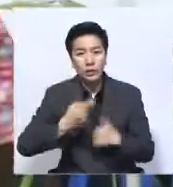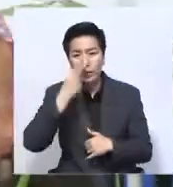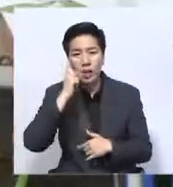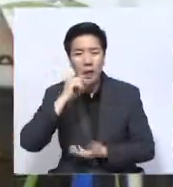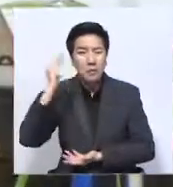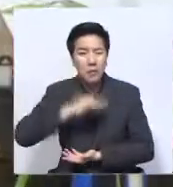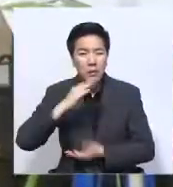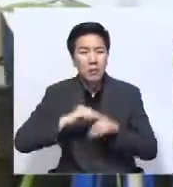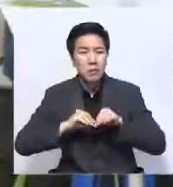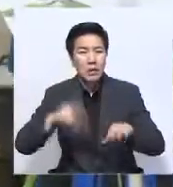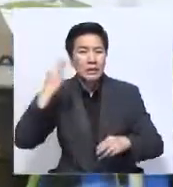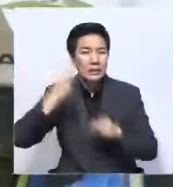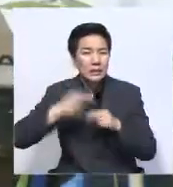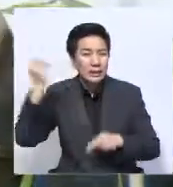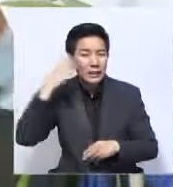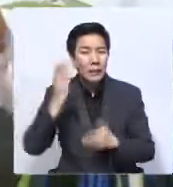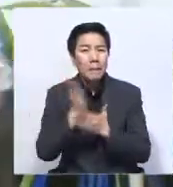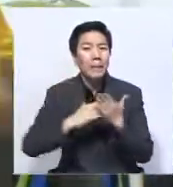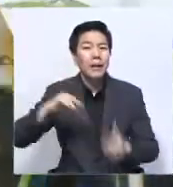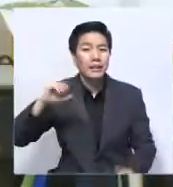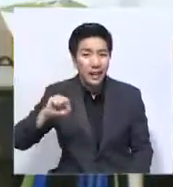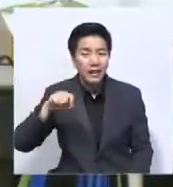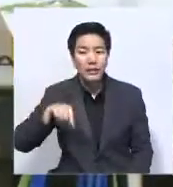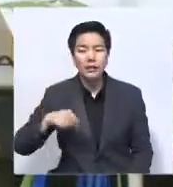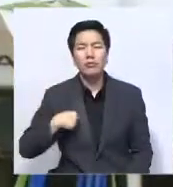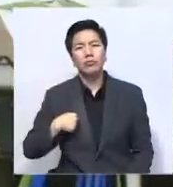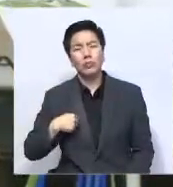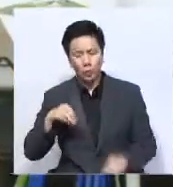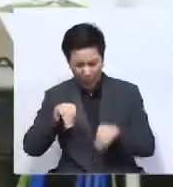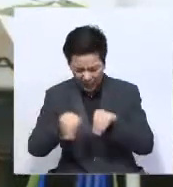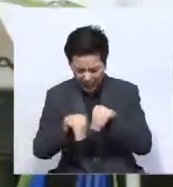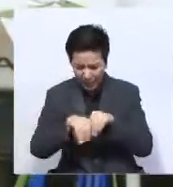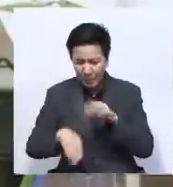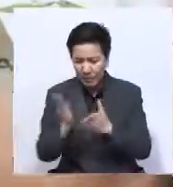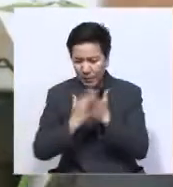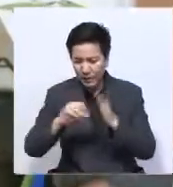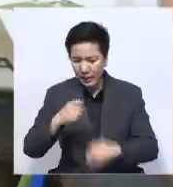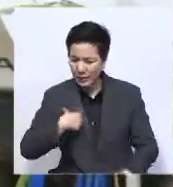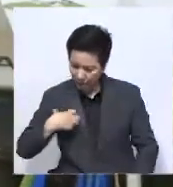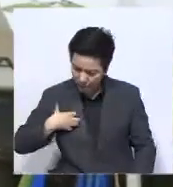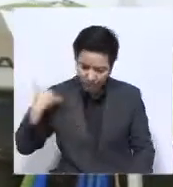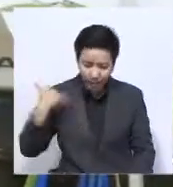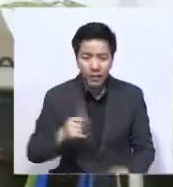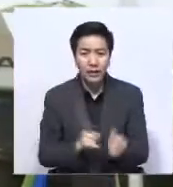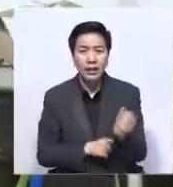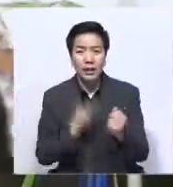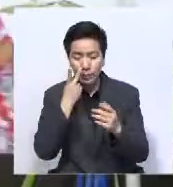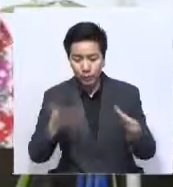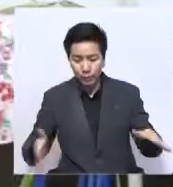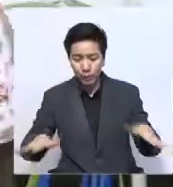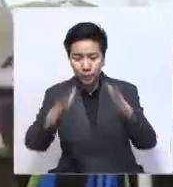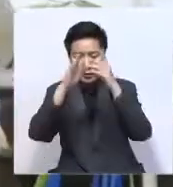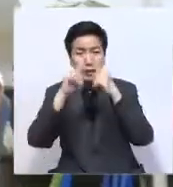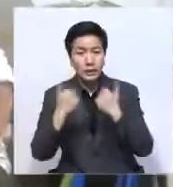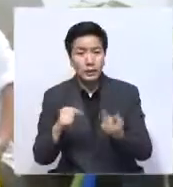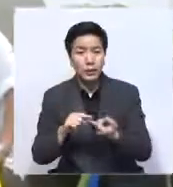งข่าวทุกปีบางแสนเนี่ยผมก็เราก็อยู่ใกล้ๆแค่นี้นะจะมาต้องนานแล้วนะเจดีย์ที่เขาก่อพระทร